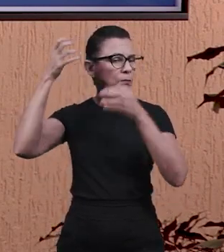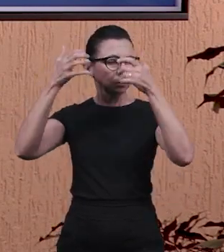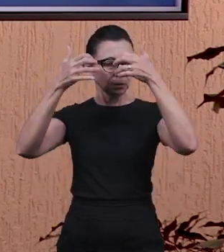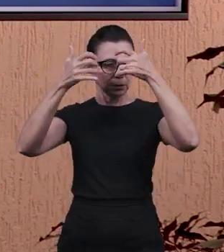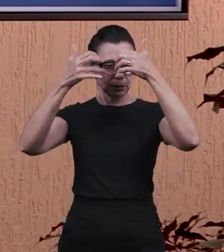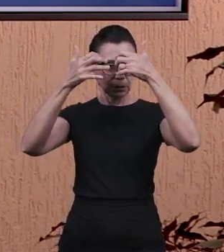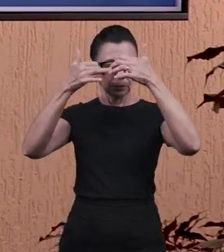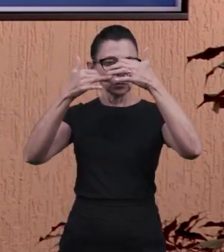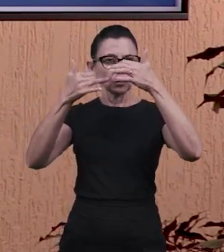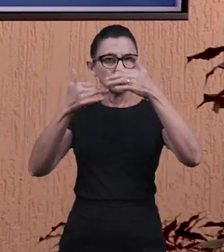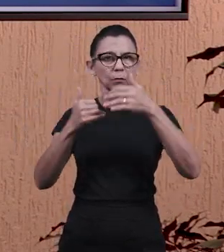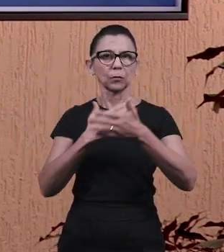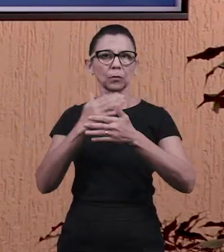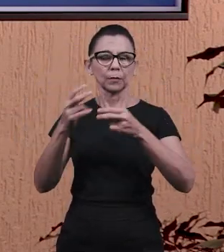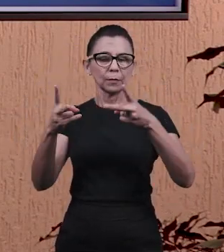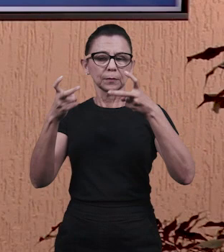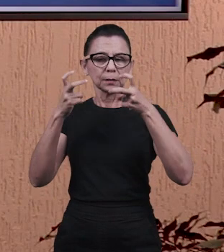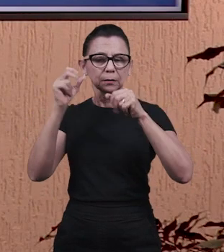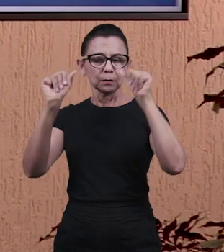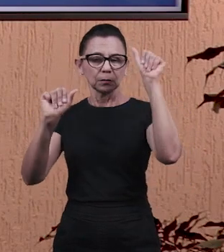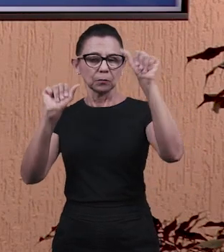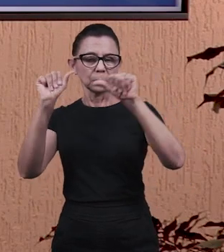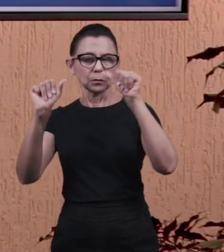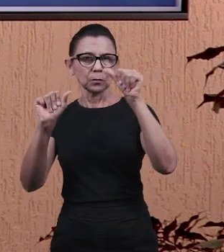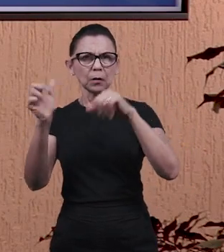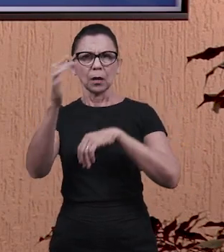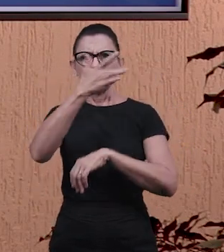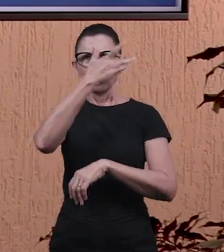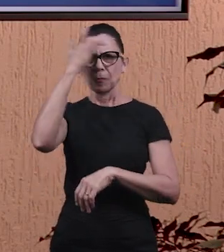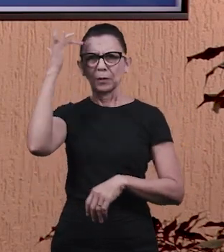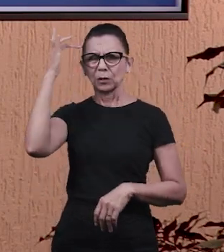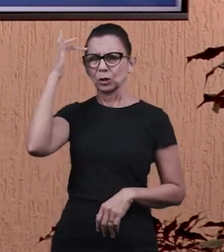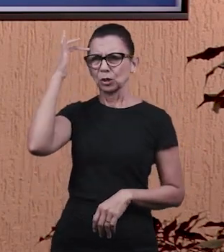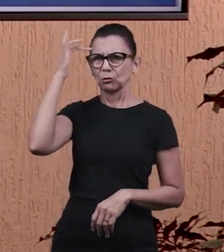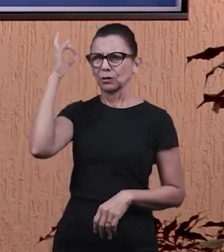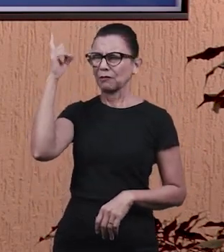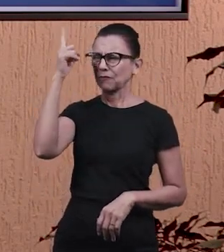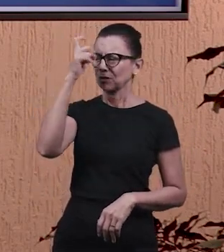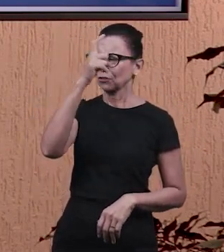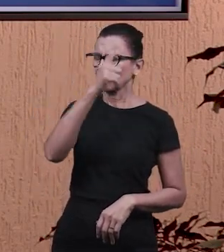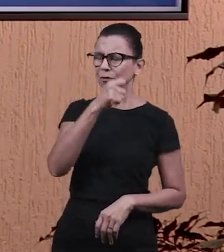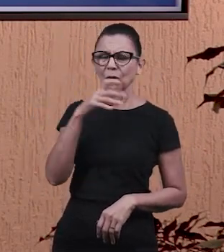процесс восприятия звука. У детей, людей с проблемами